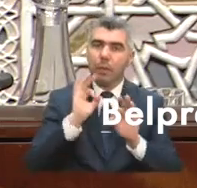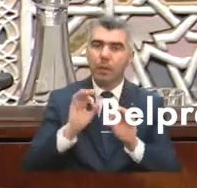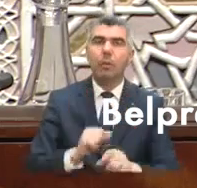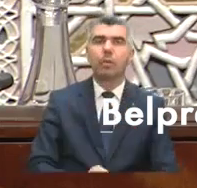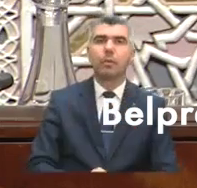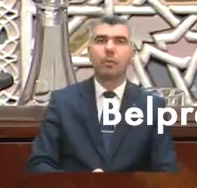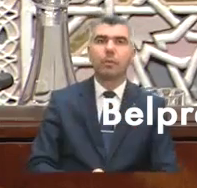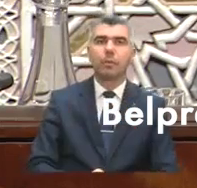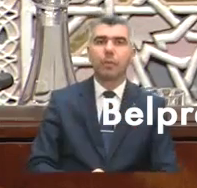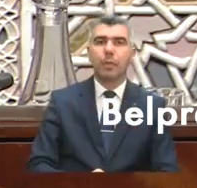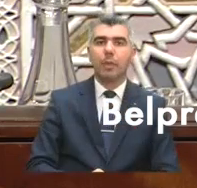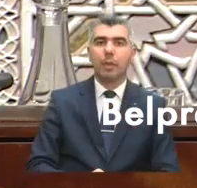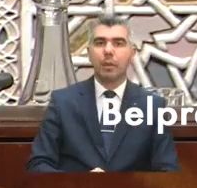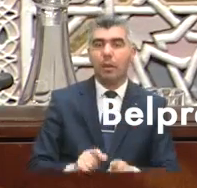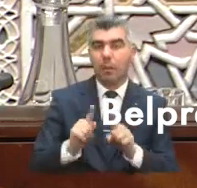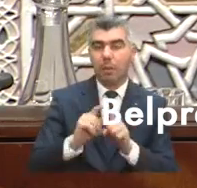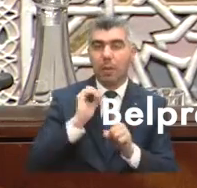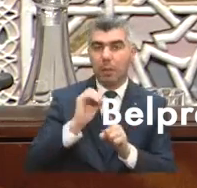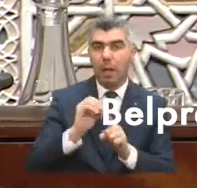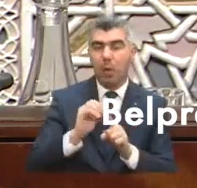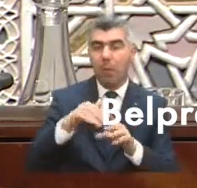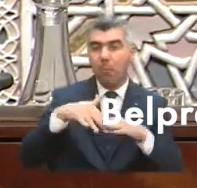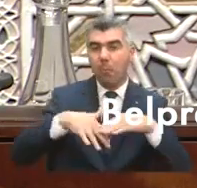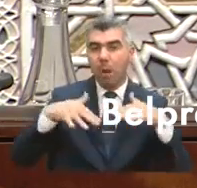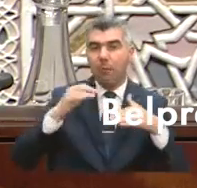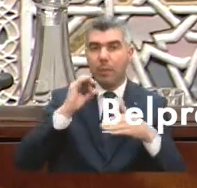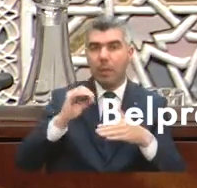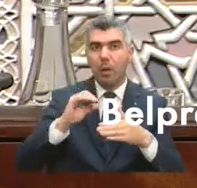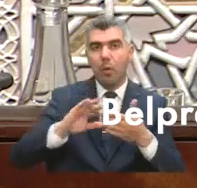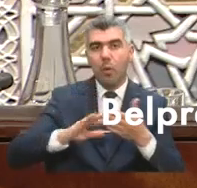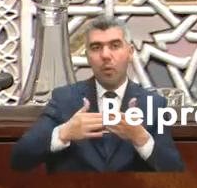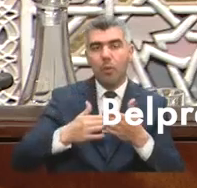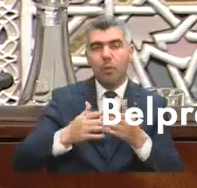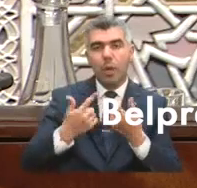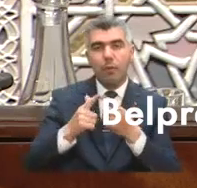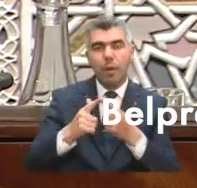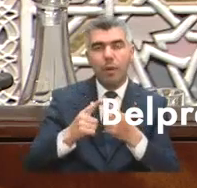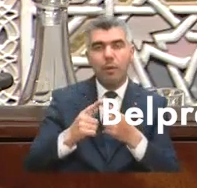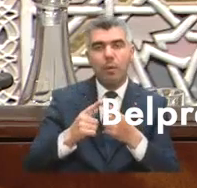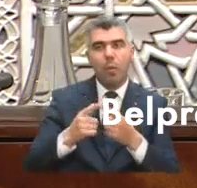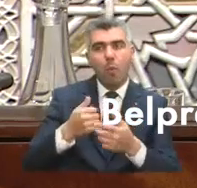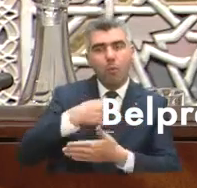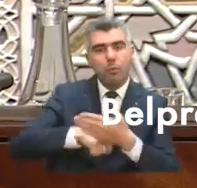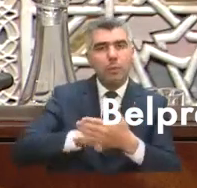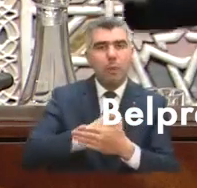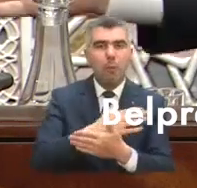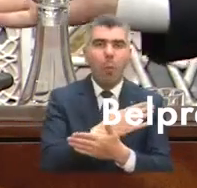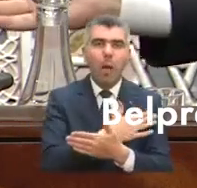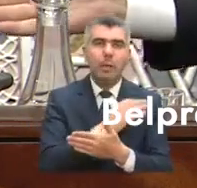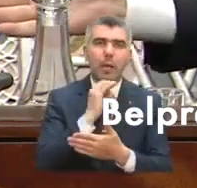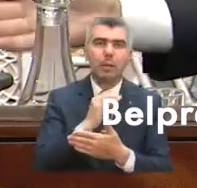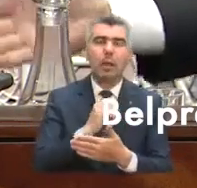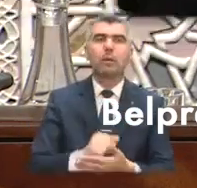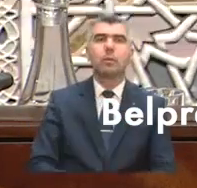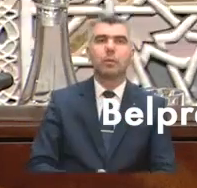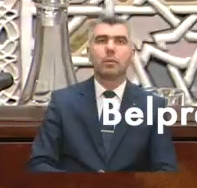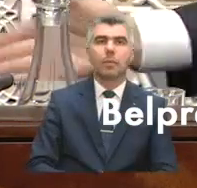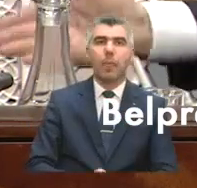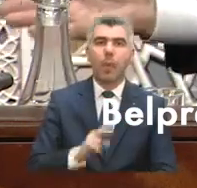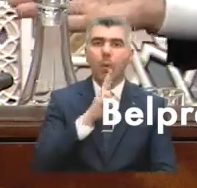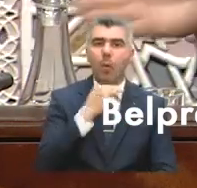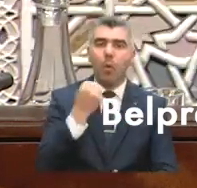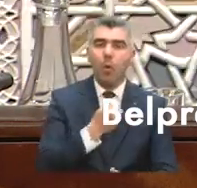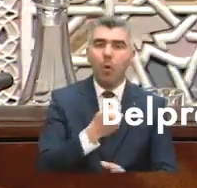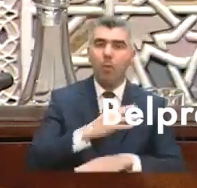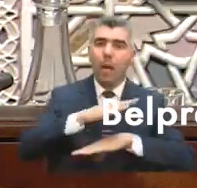لا تفرطوا في مؤسستنا، نحن كلنا أبناء البلد. هؤلاء حكومة